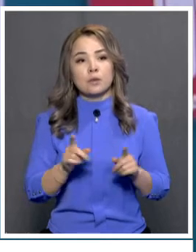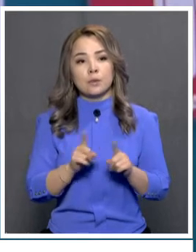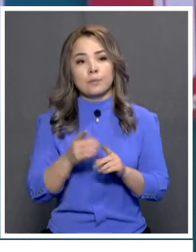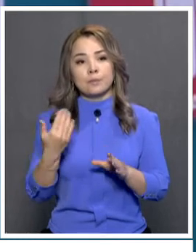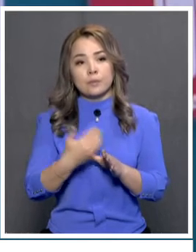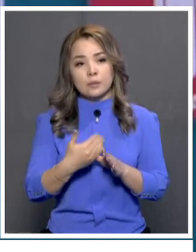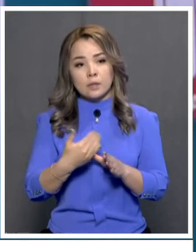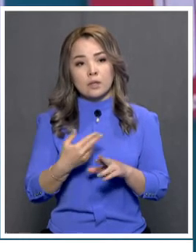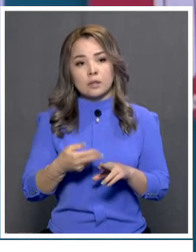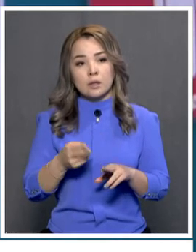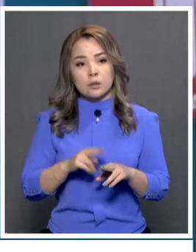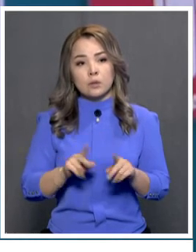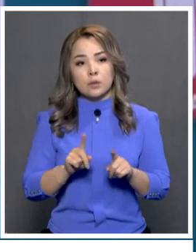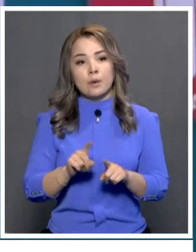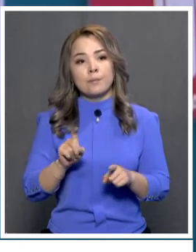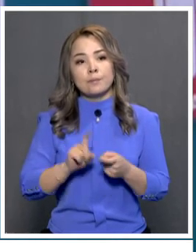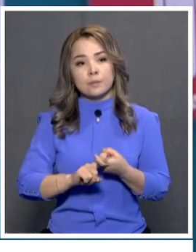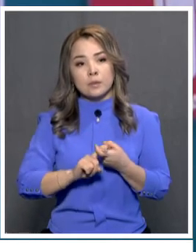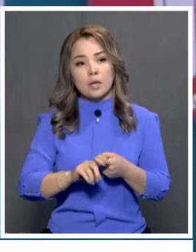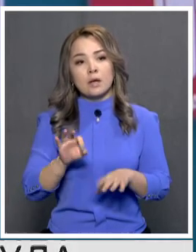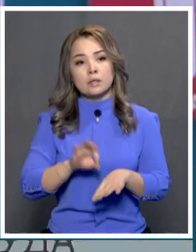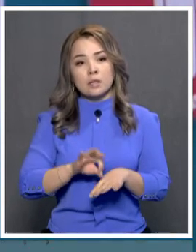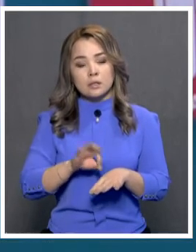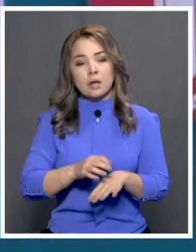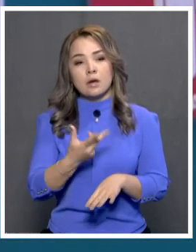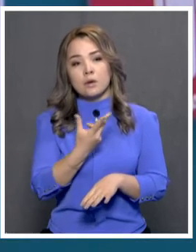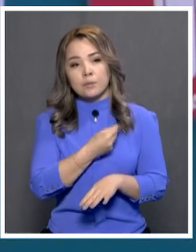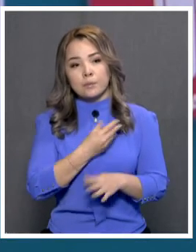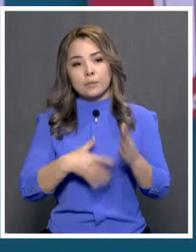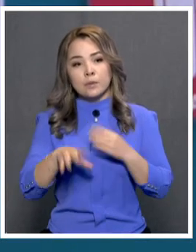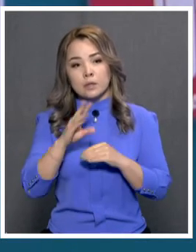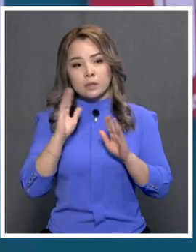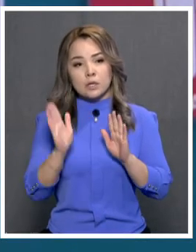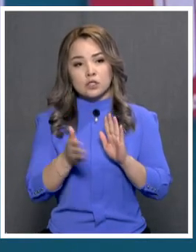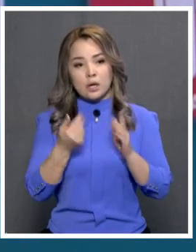қалуымыз үшін өзіміз осы індетке қарсы екпе алуға шақырамын дәрілеріңізді.